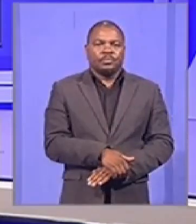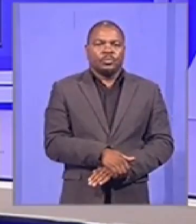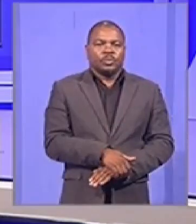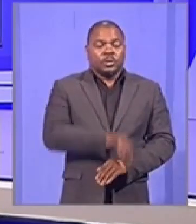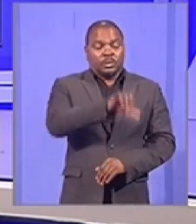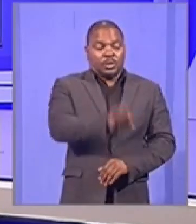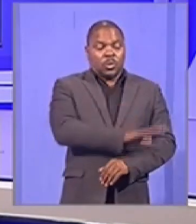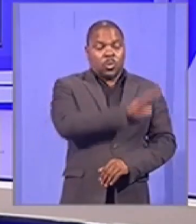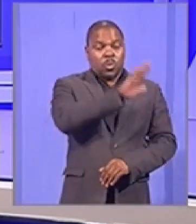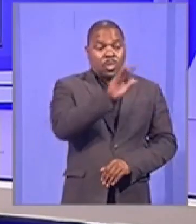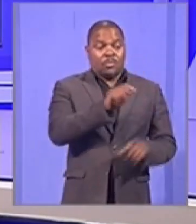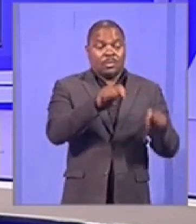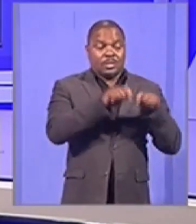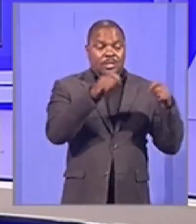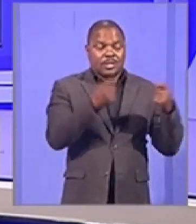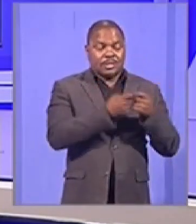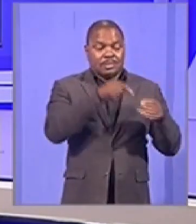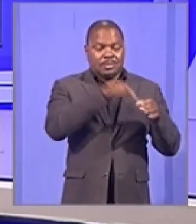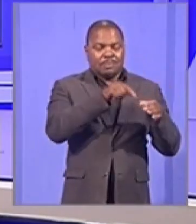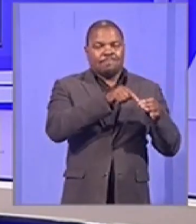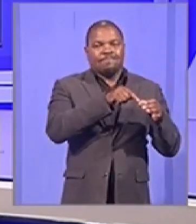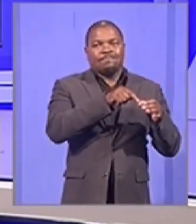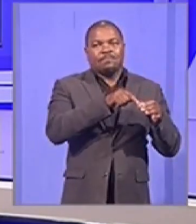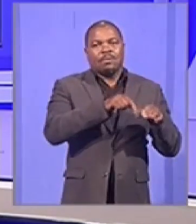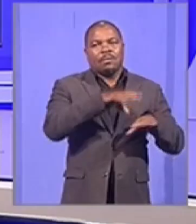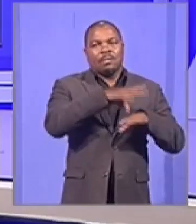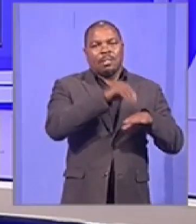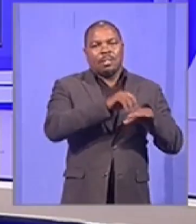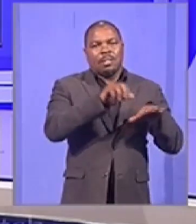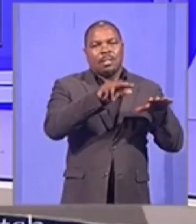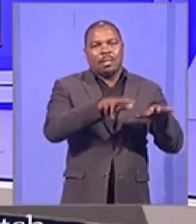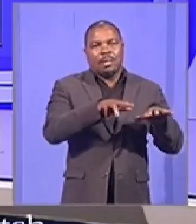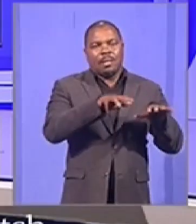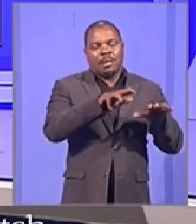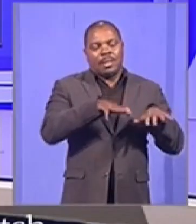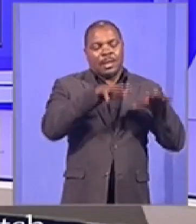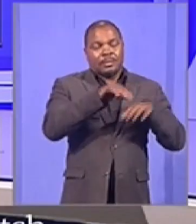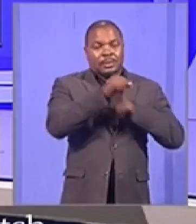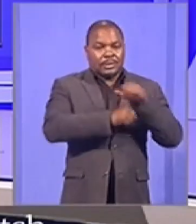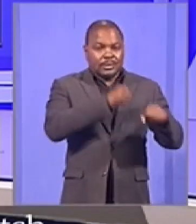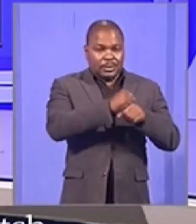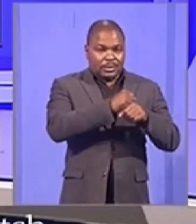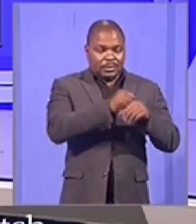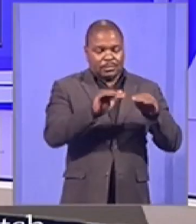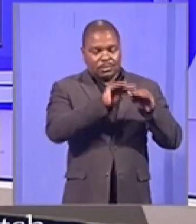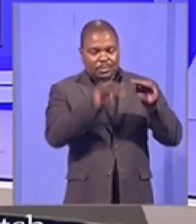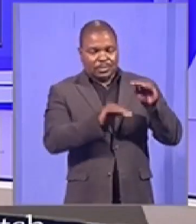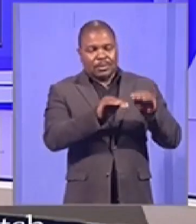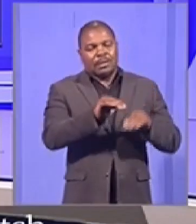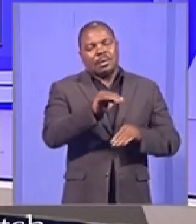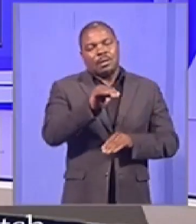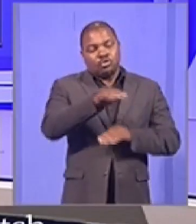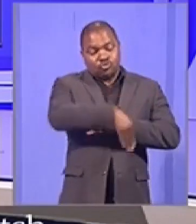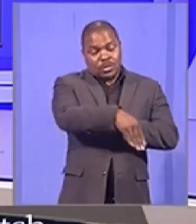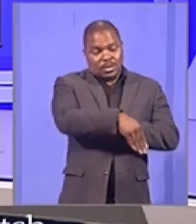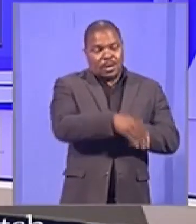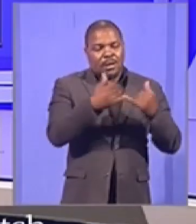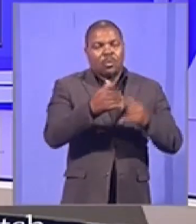Setlhopha sa Aforika Borwa sa ba dingwaga tse di kwa tlase ga di le 19 sa cricket se simolotse kgaisano